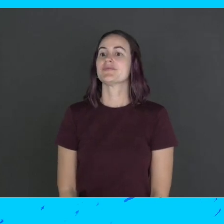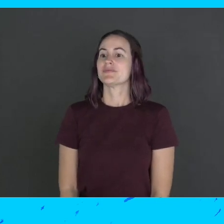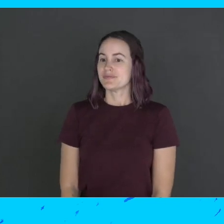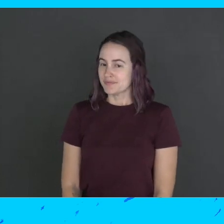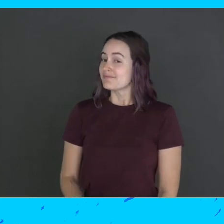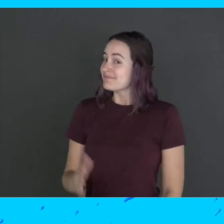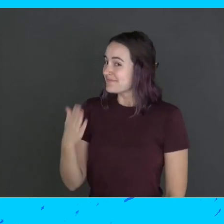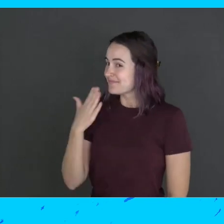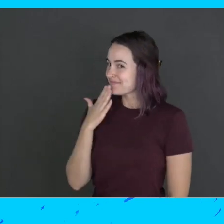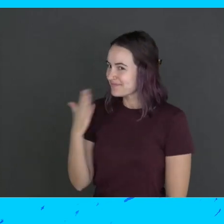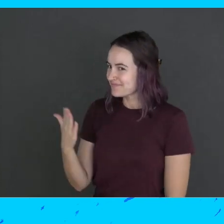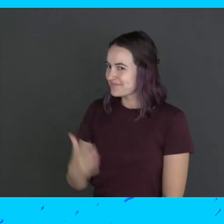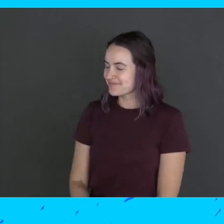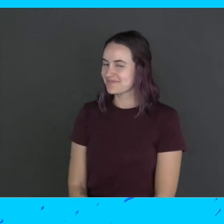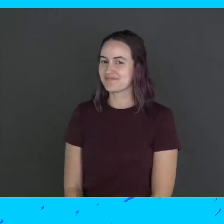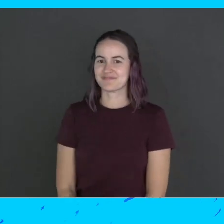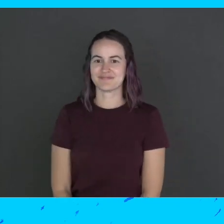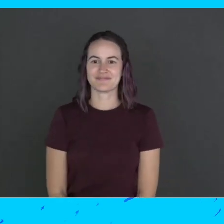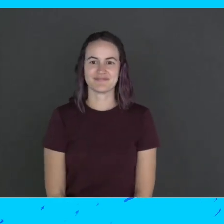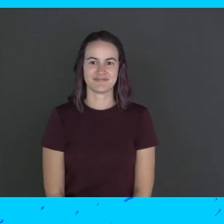Je crois que